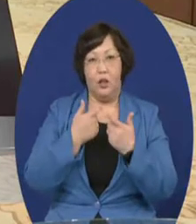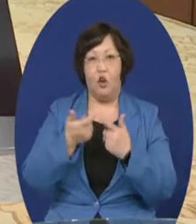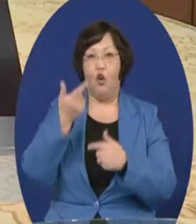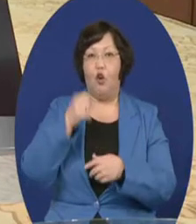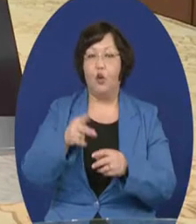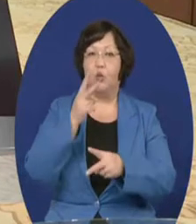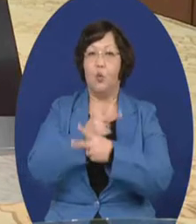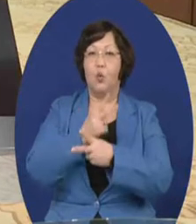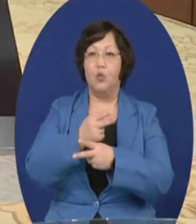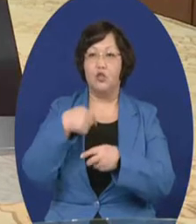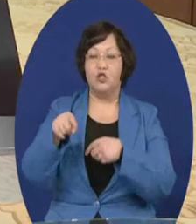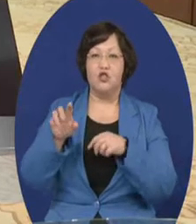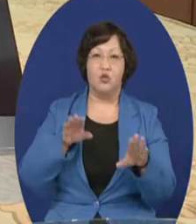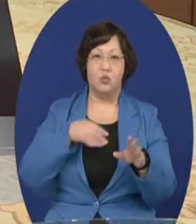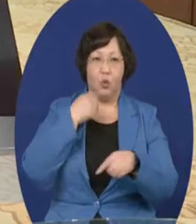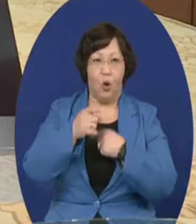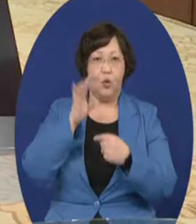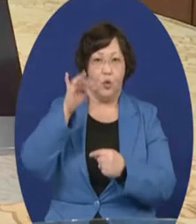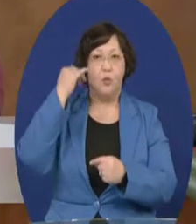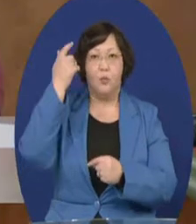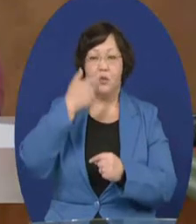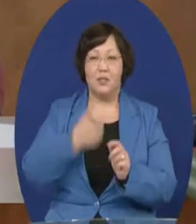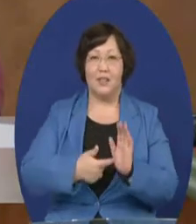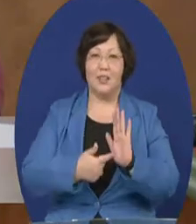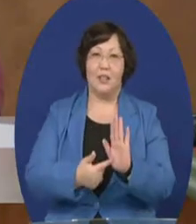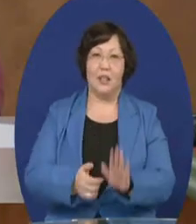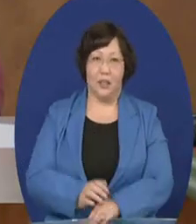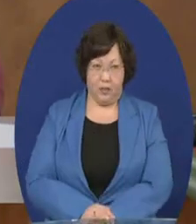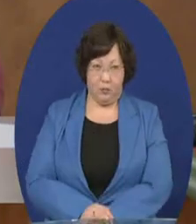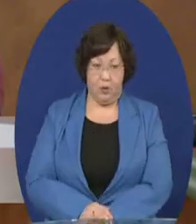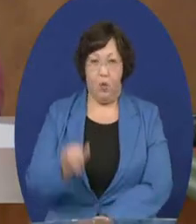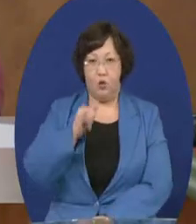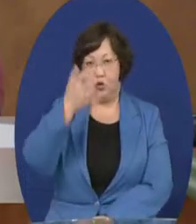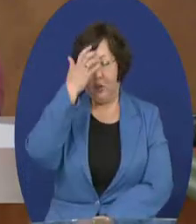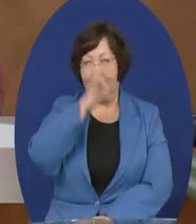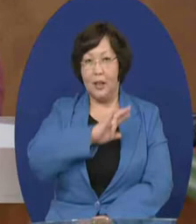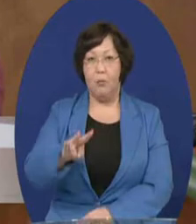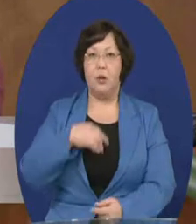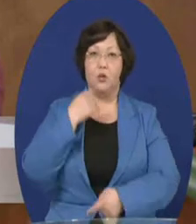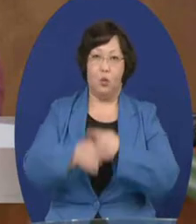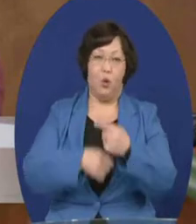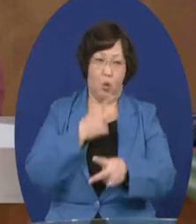гол хуулиудын талаар байр суурь илэрхийлсэн юм а. Үндсэндээ